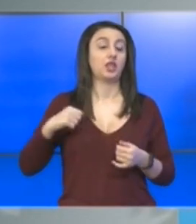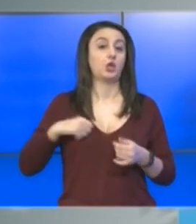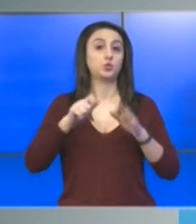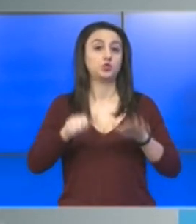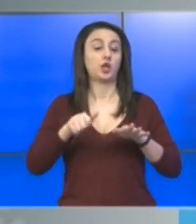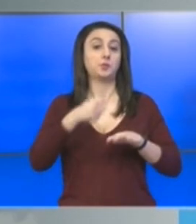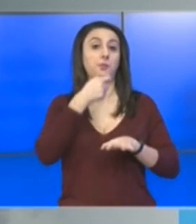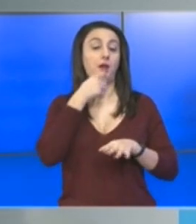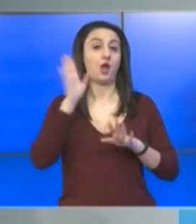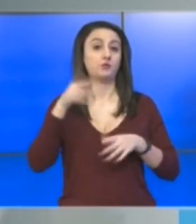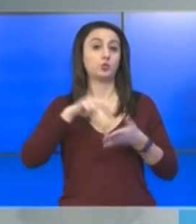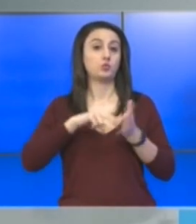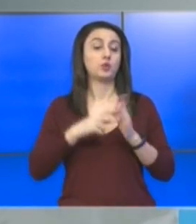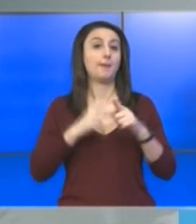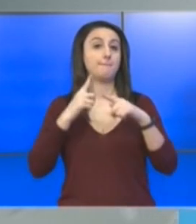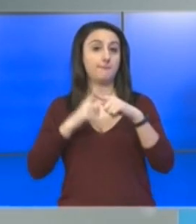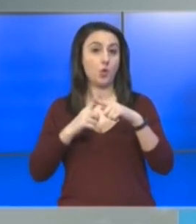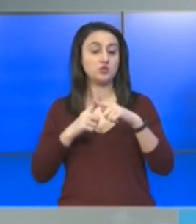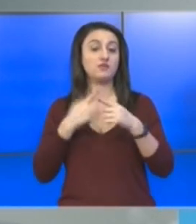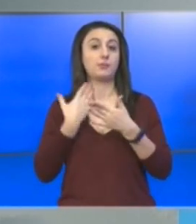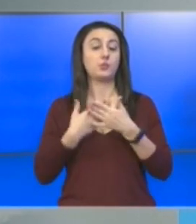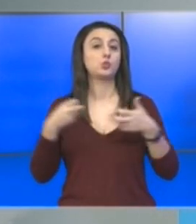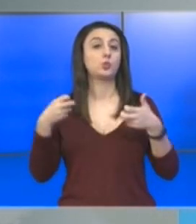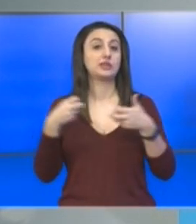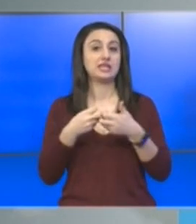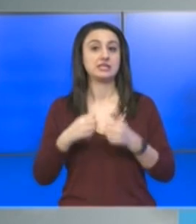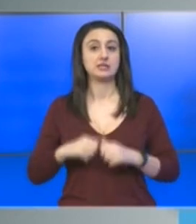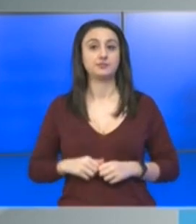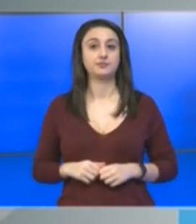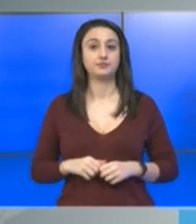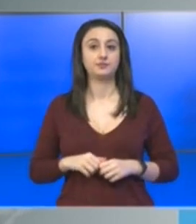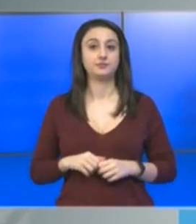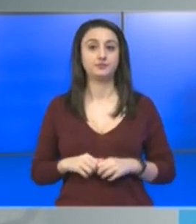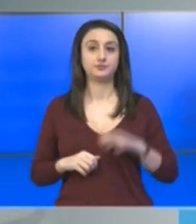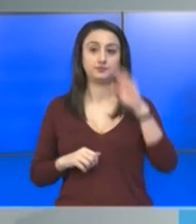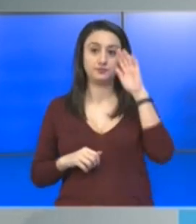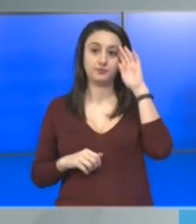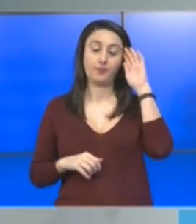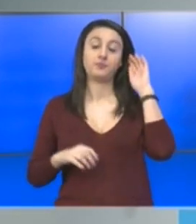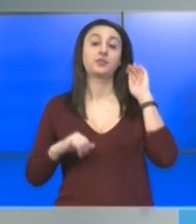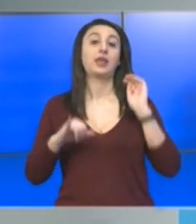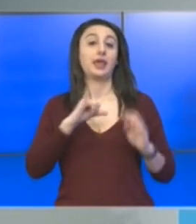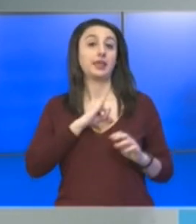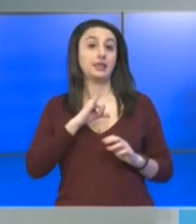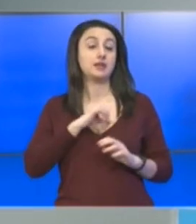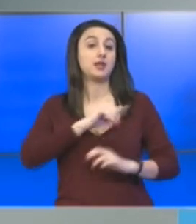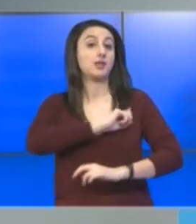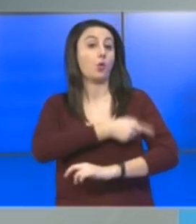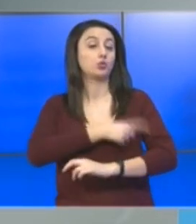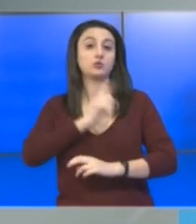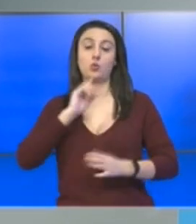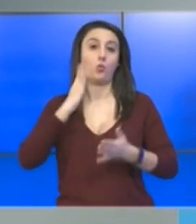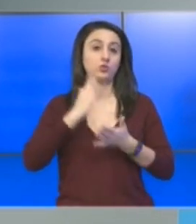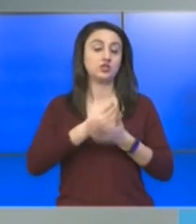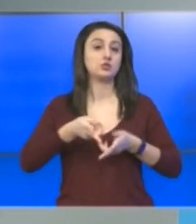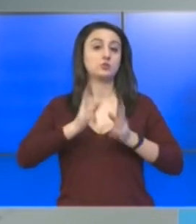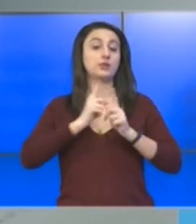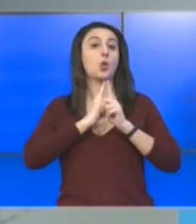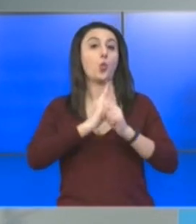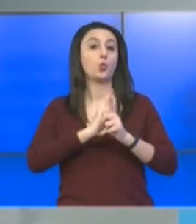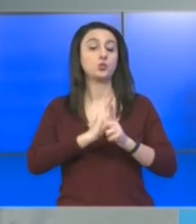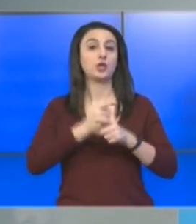a avut un rezultat pozitiv în cazul testului cu coronavirus. Aici este partea interesantă că autoritățile nu au decis să suspende